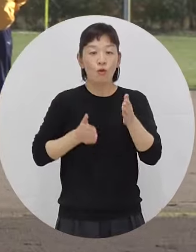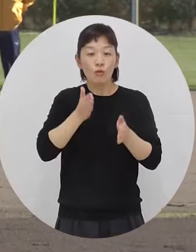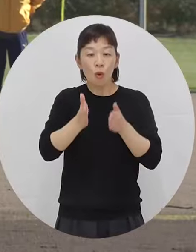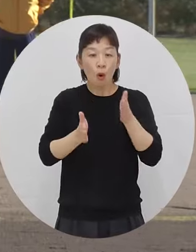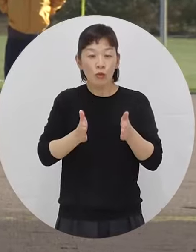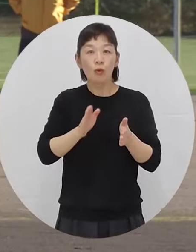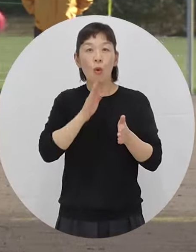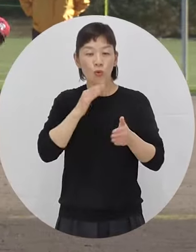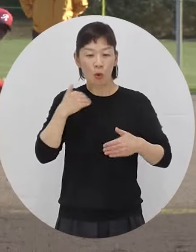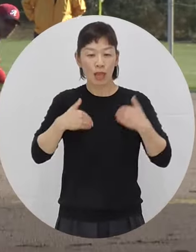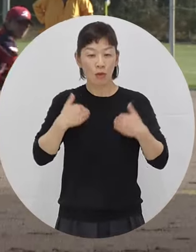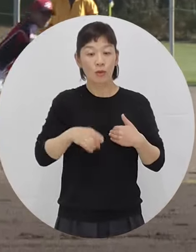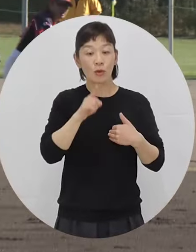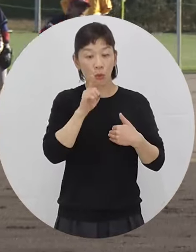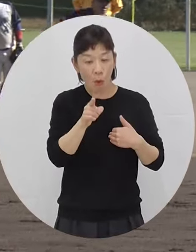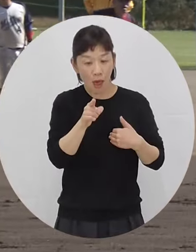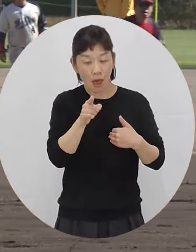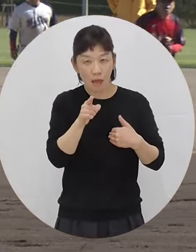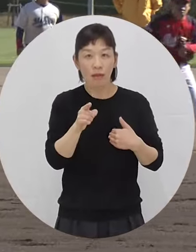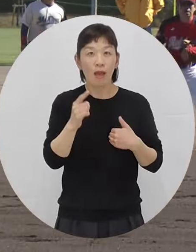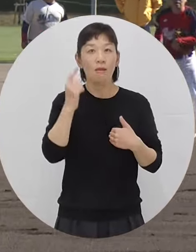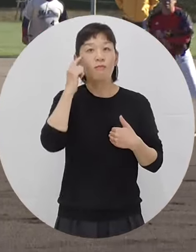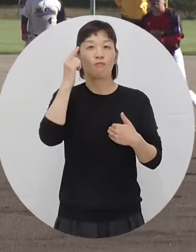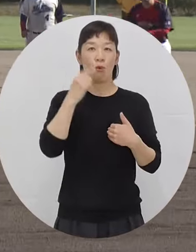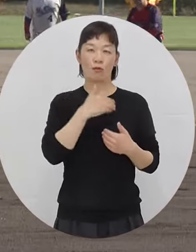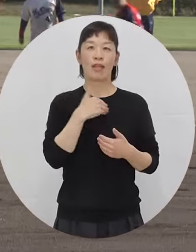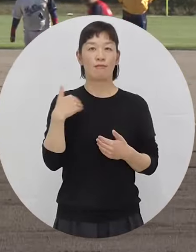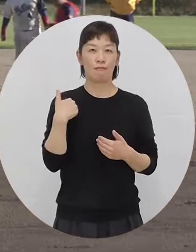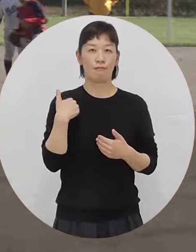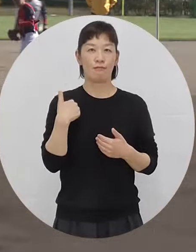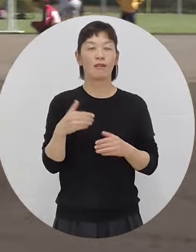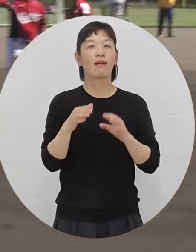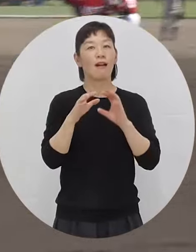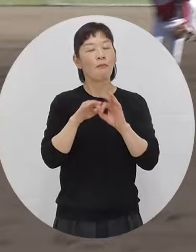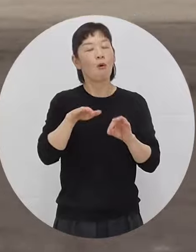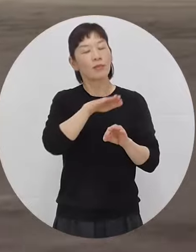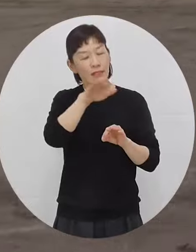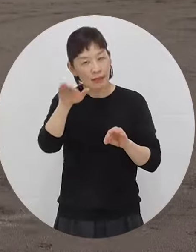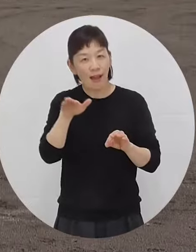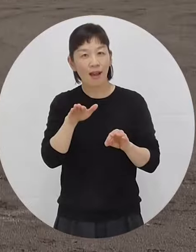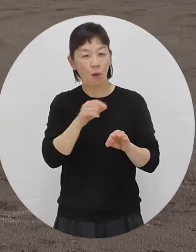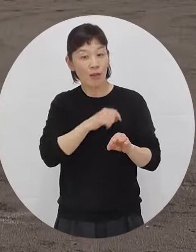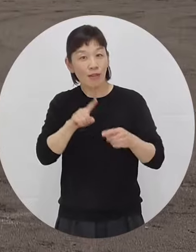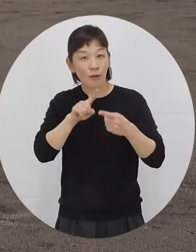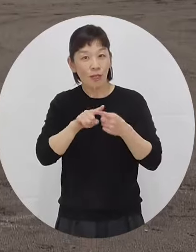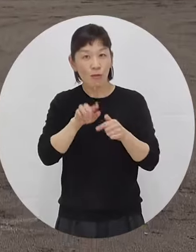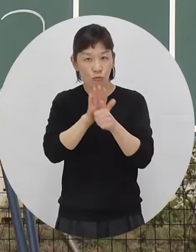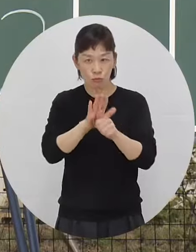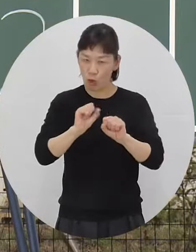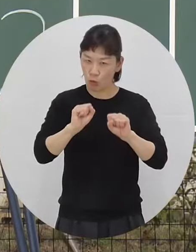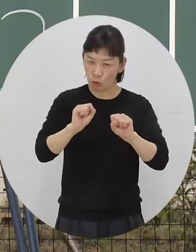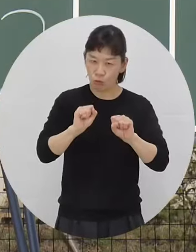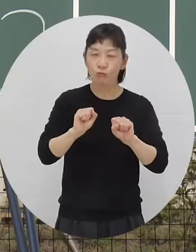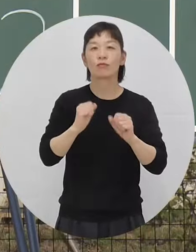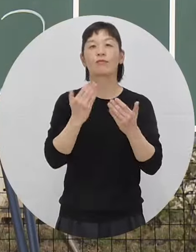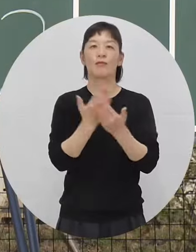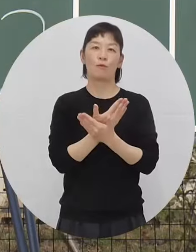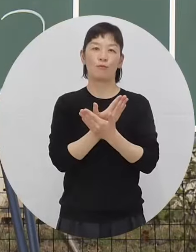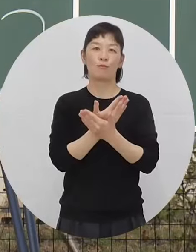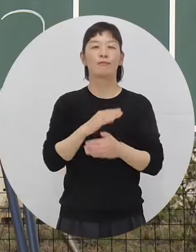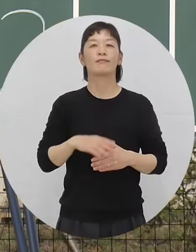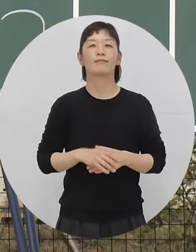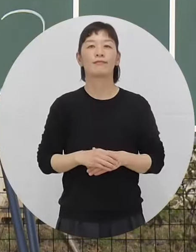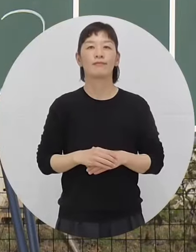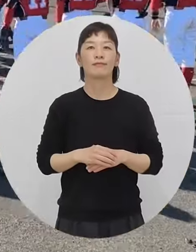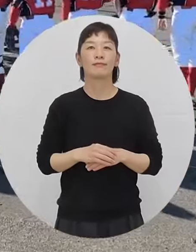スポーツの本当の楽しみってこういうところにあるんだっていうのが実感できるので、みんな自主的にここに集まってくれると